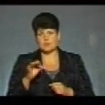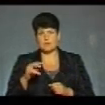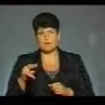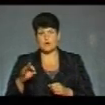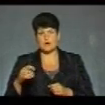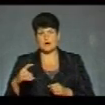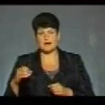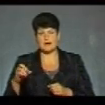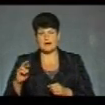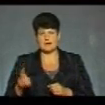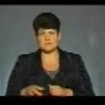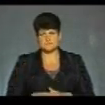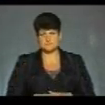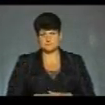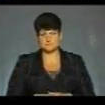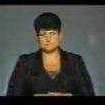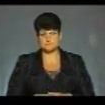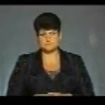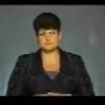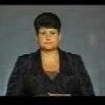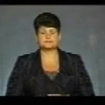у сюжеті Марії Котенко.